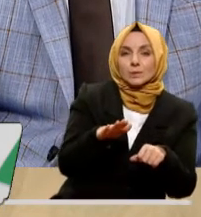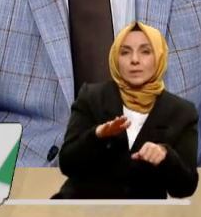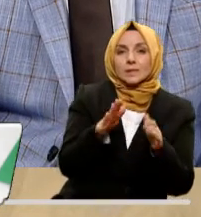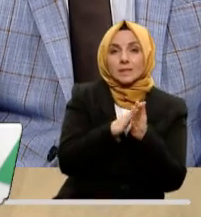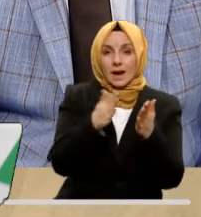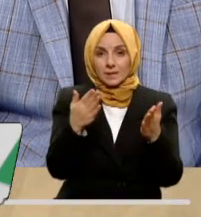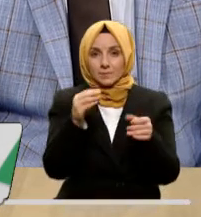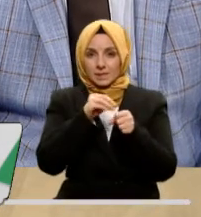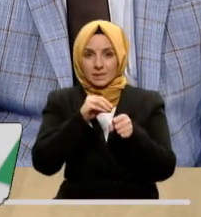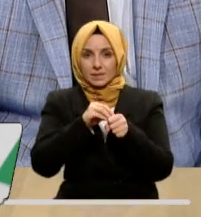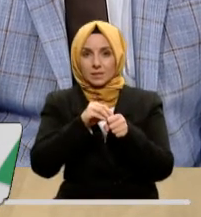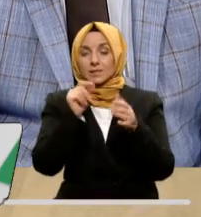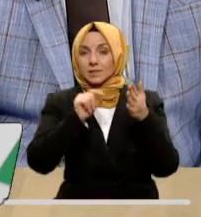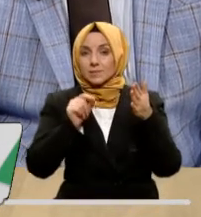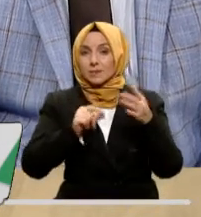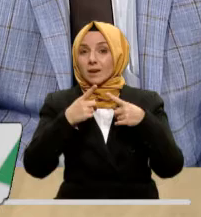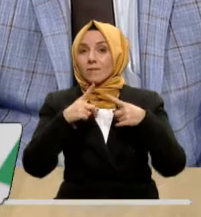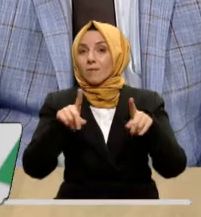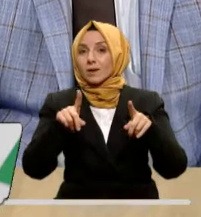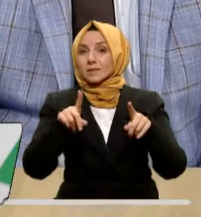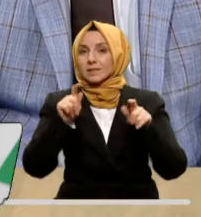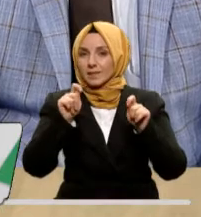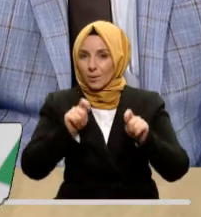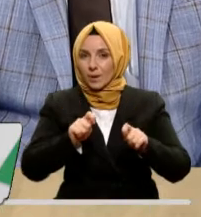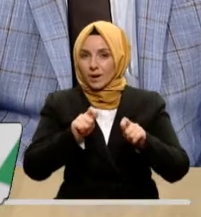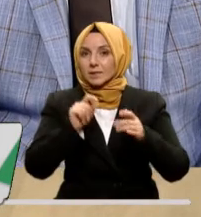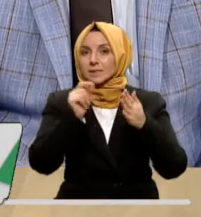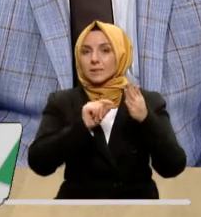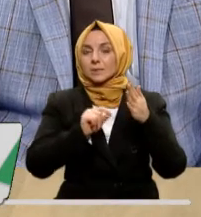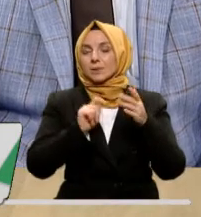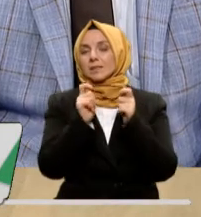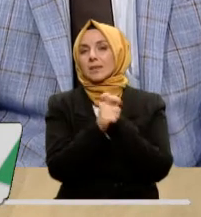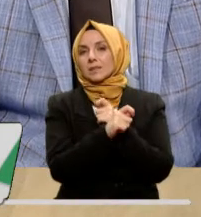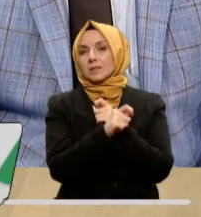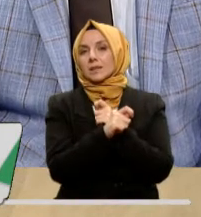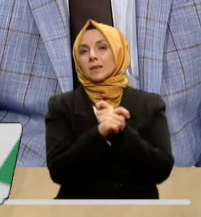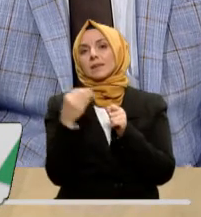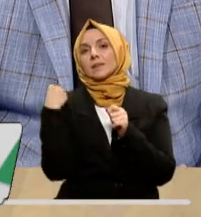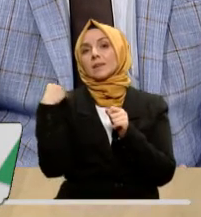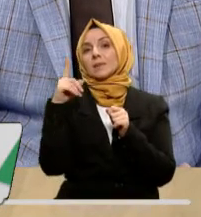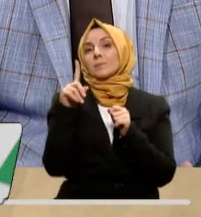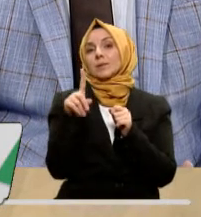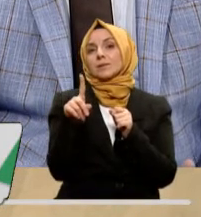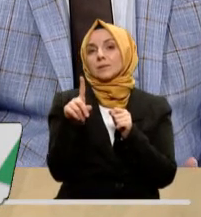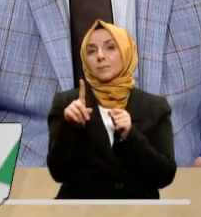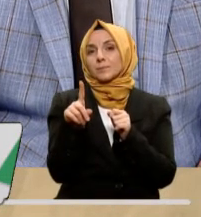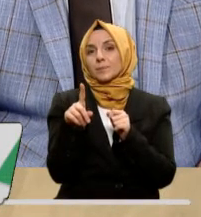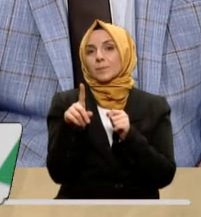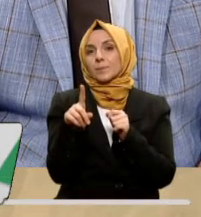içeriğinde çizimlerinde biraz daha farklılık yaparak çizimleri değiştirerek bir